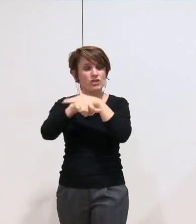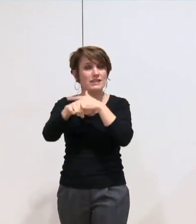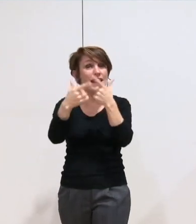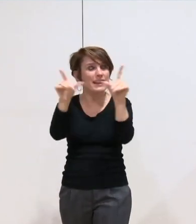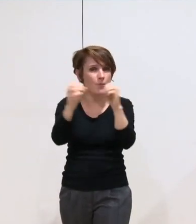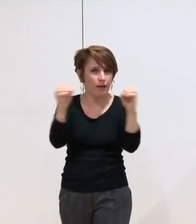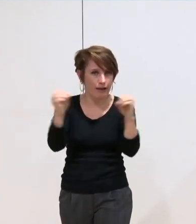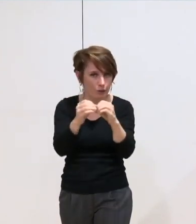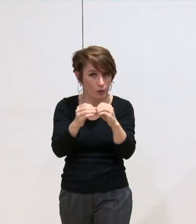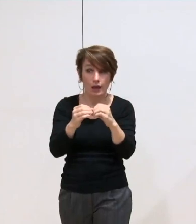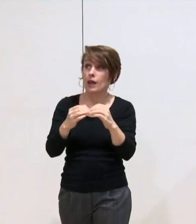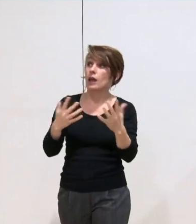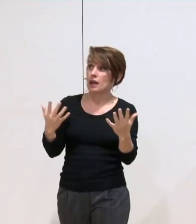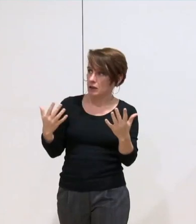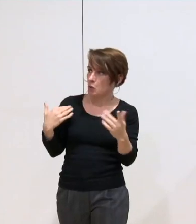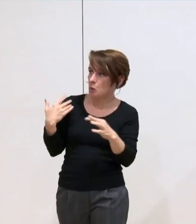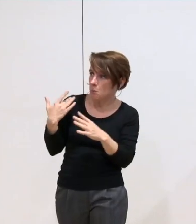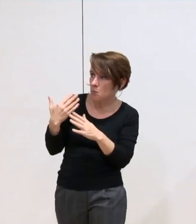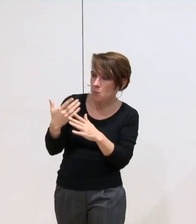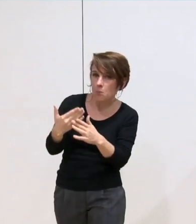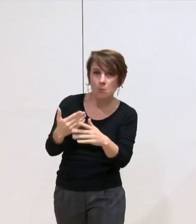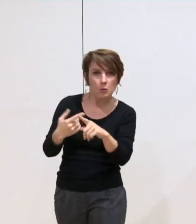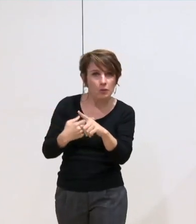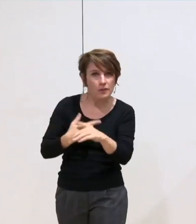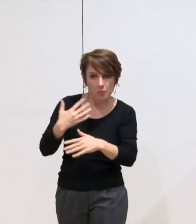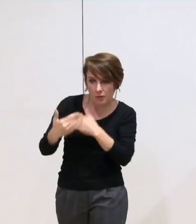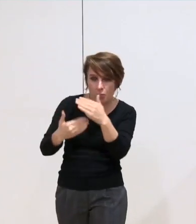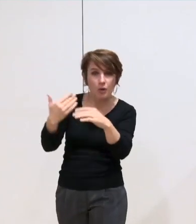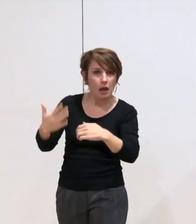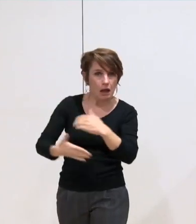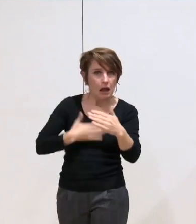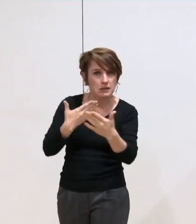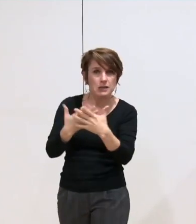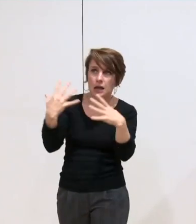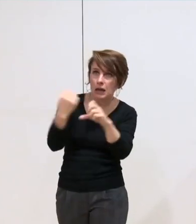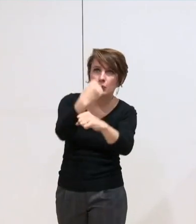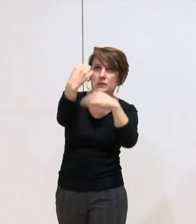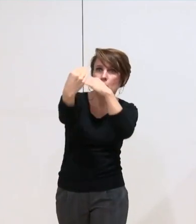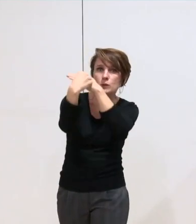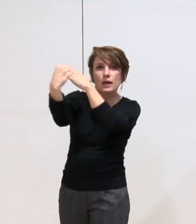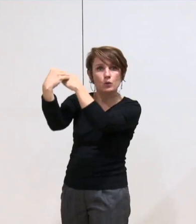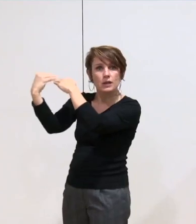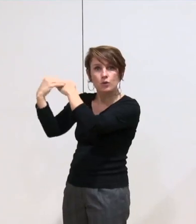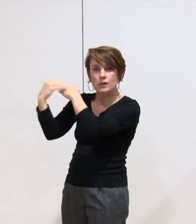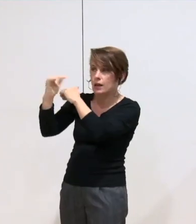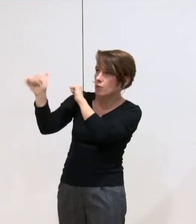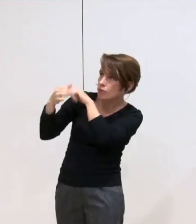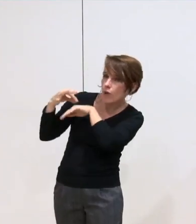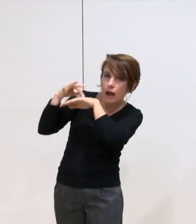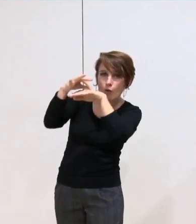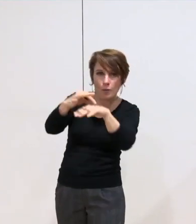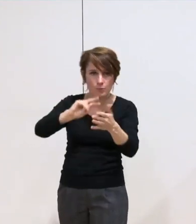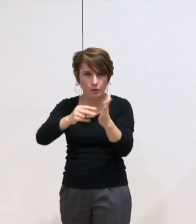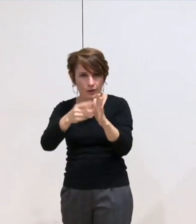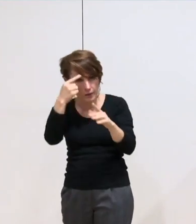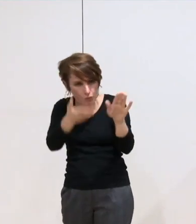permis de nous entourer de conseils et d'accompagnement technique pour former